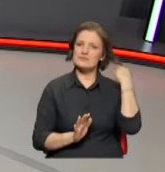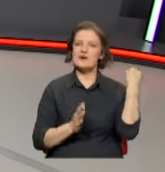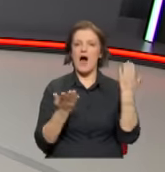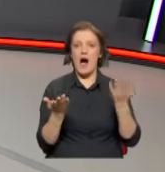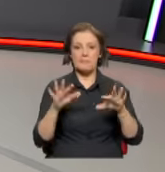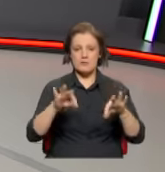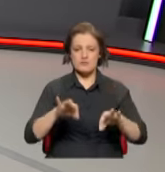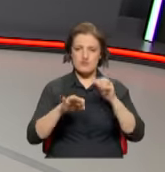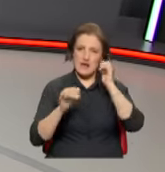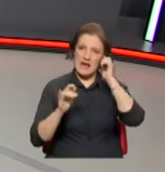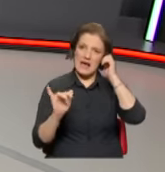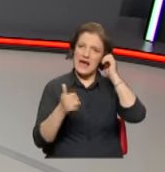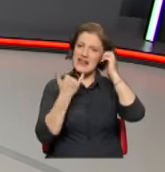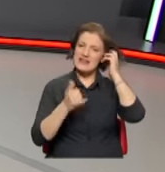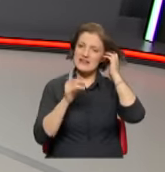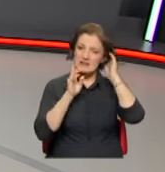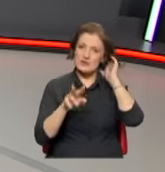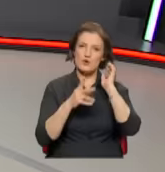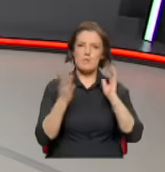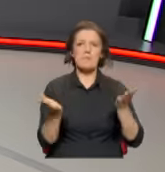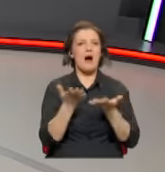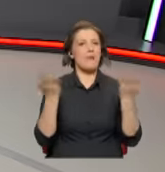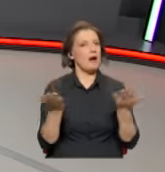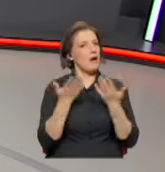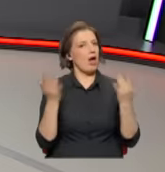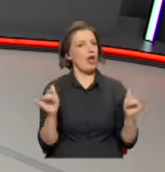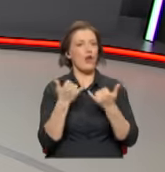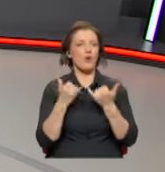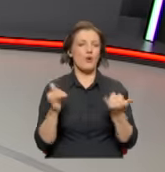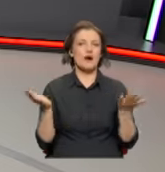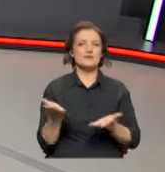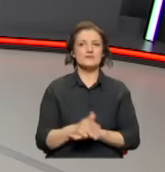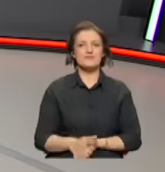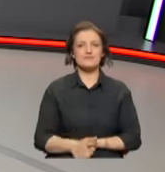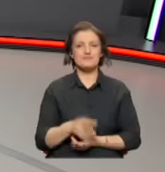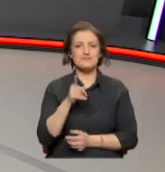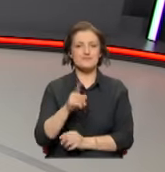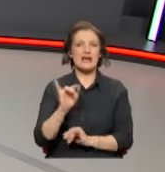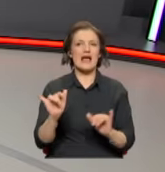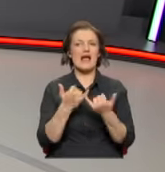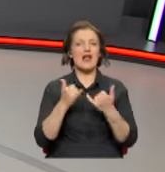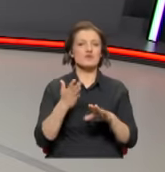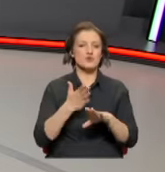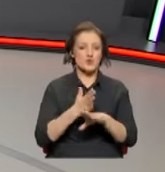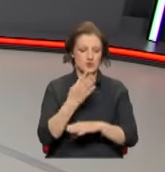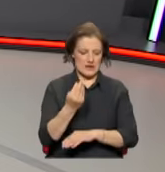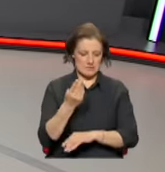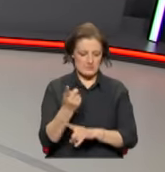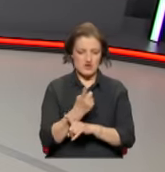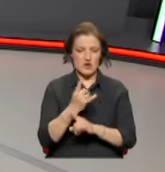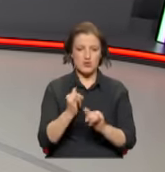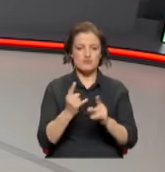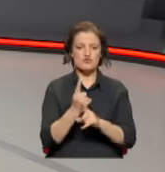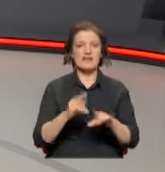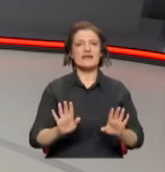Fakat buradaki bu eğlendiklerini görüyoruz. Bayağı eğleniyorlar. Yani bu eğlence doğrusu iyi bir şey, kötü bir şey